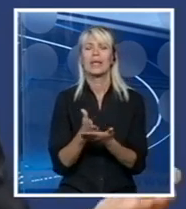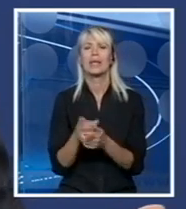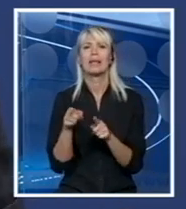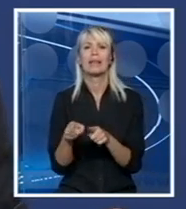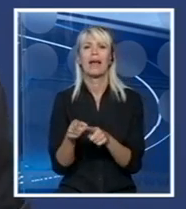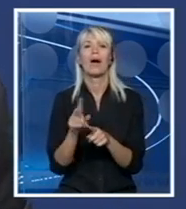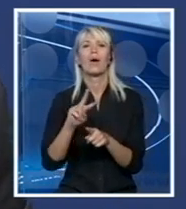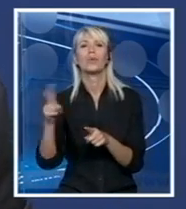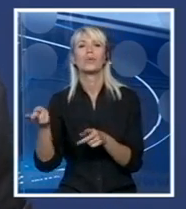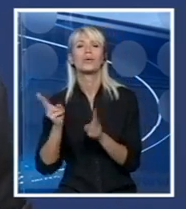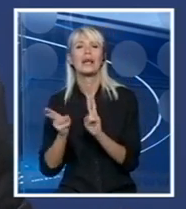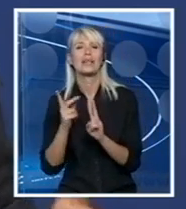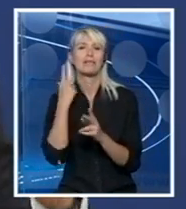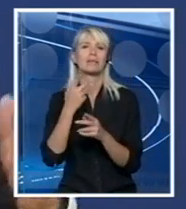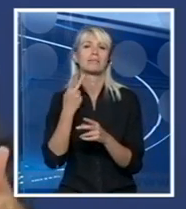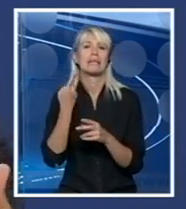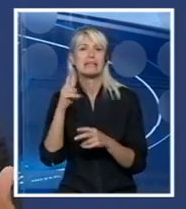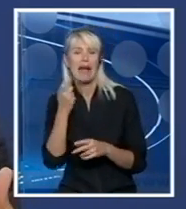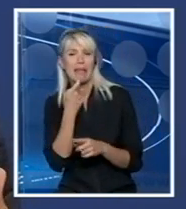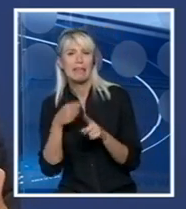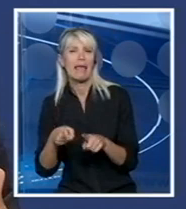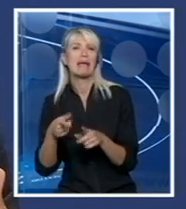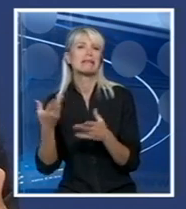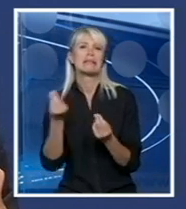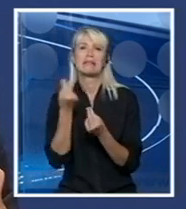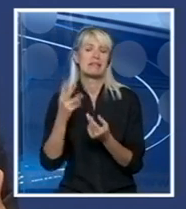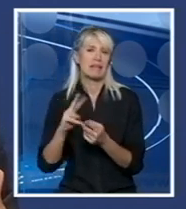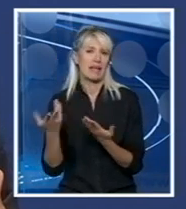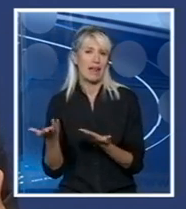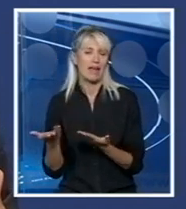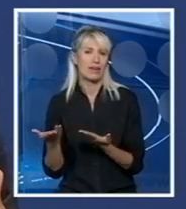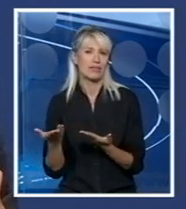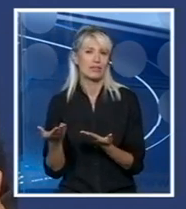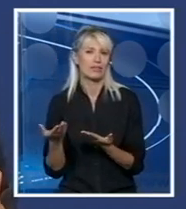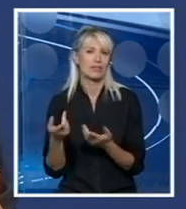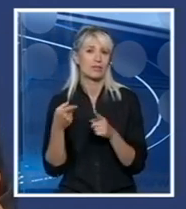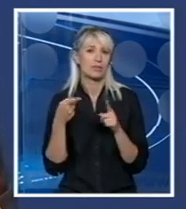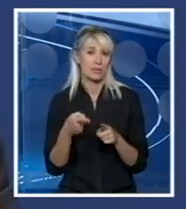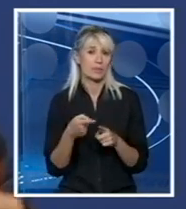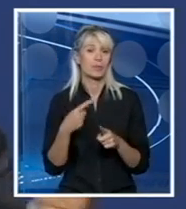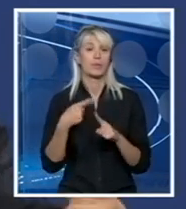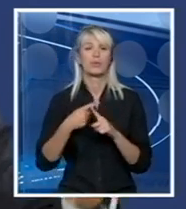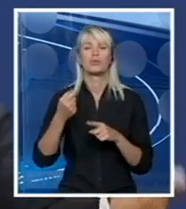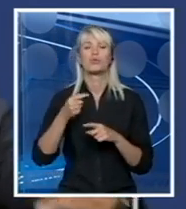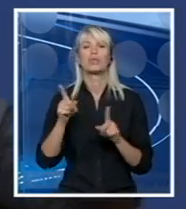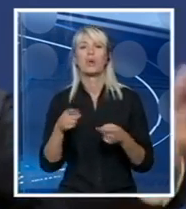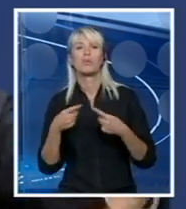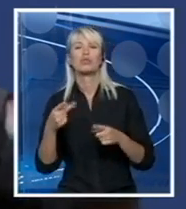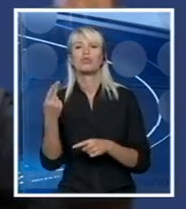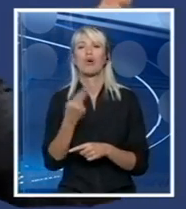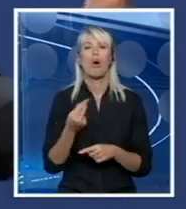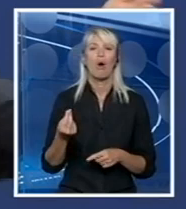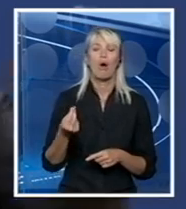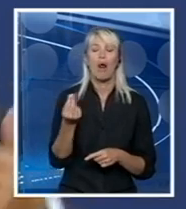rade profesionalni jezik. Zakonske dozvole se spušte profesori koji drže predmete koje mi zovemo veštinama. Muzičko, likovno,